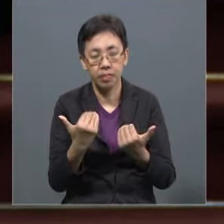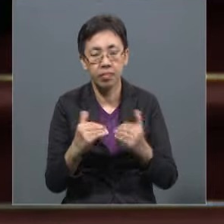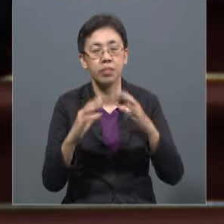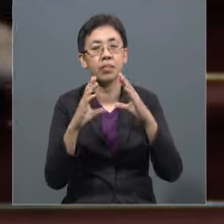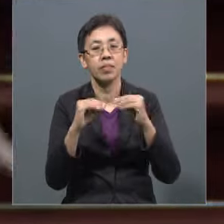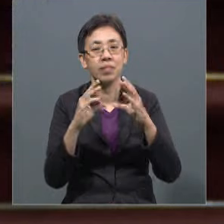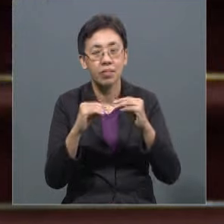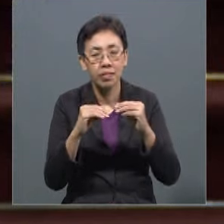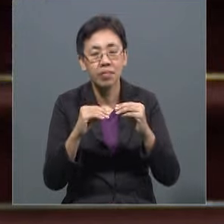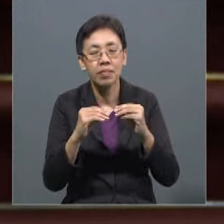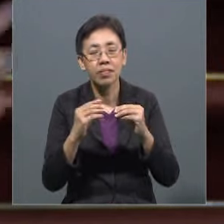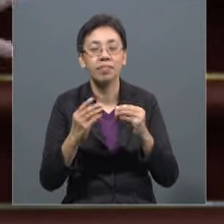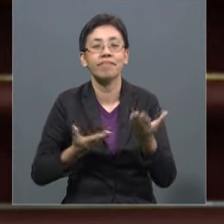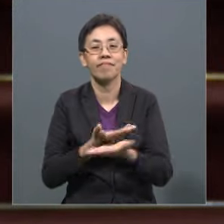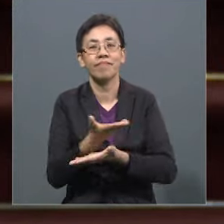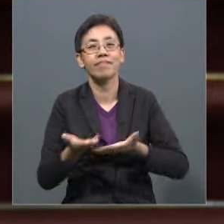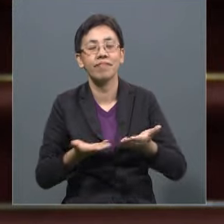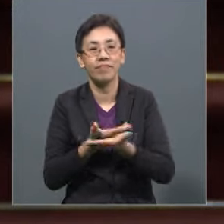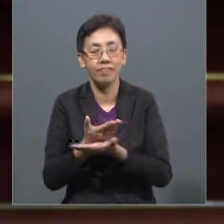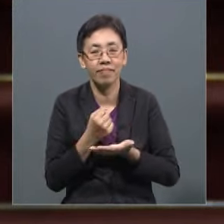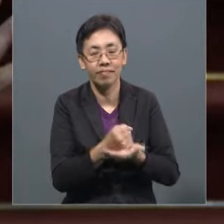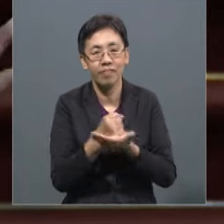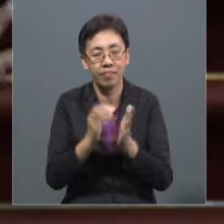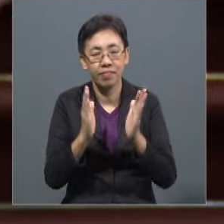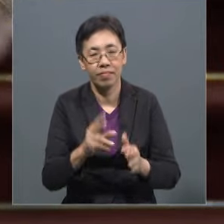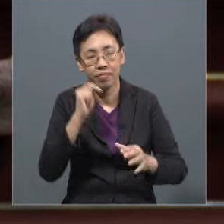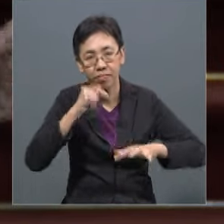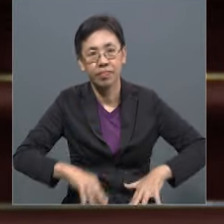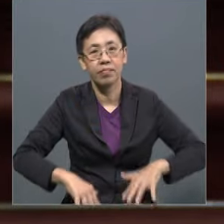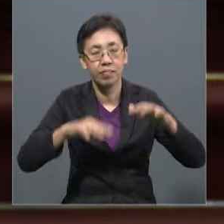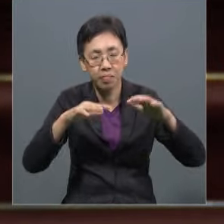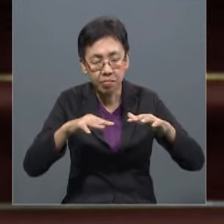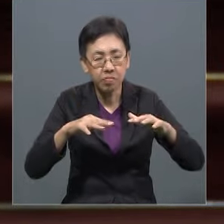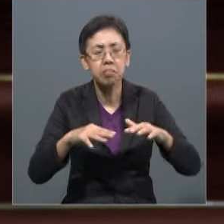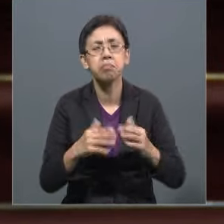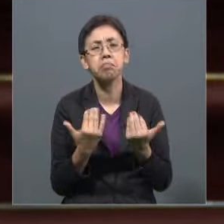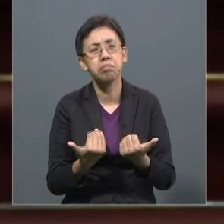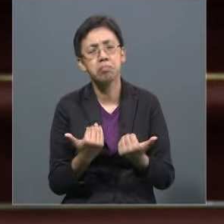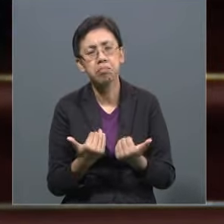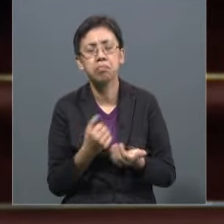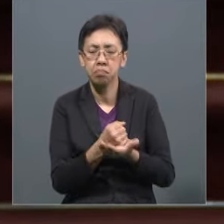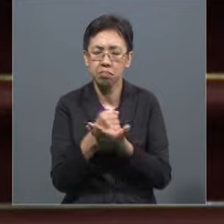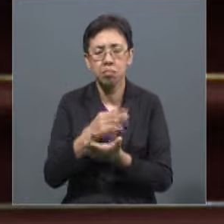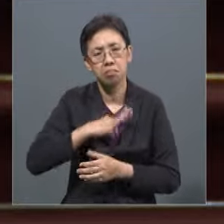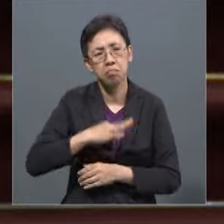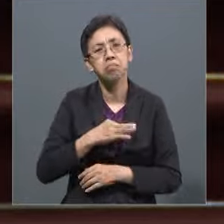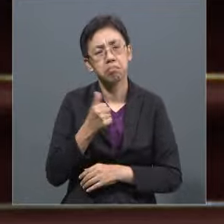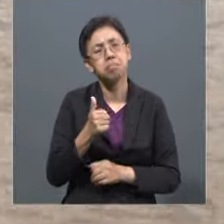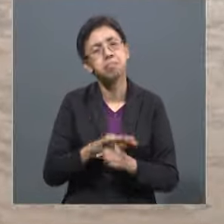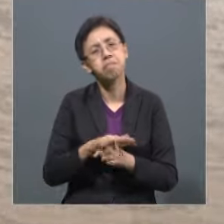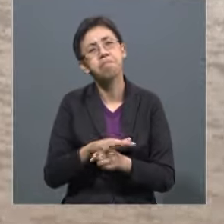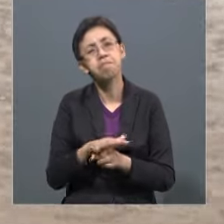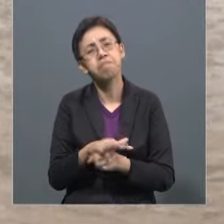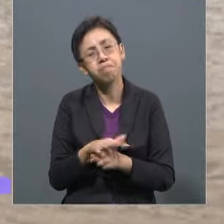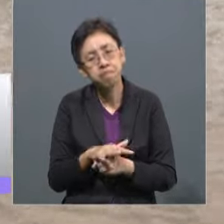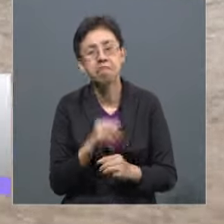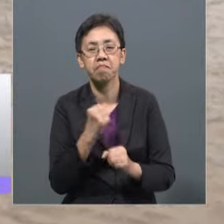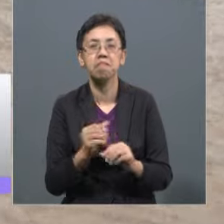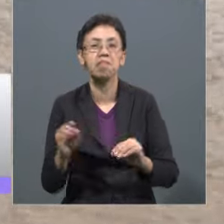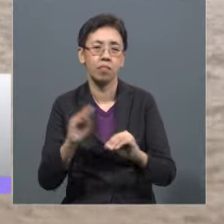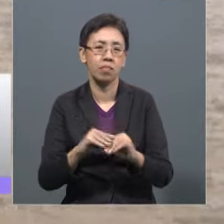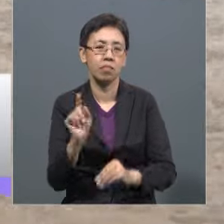มก็มีการรายงานสถานการณ์และการช่วยเหลือผู้ประสบภัยน้ำท่วมในภาพรวมก็เป็นที่น่าพอใจนะครับแต่ว่าก็ยังมีสิ่งที่ต้องทำเพิ่ม